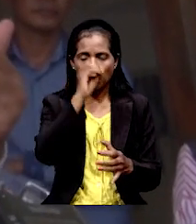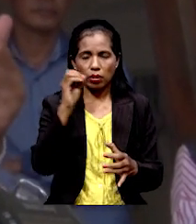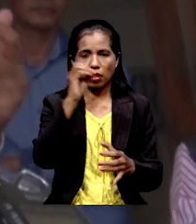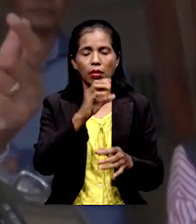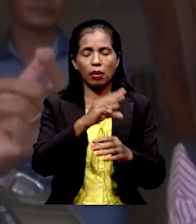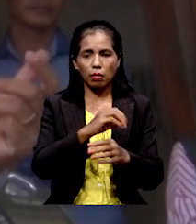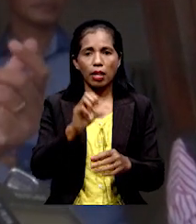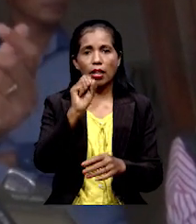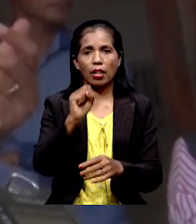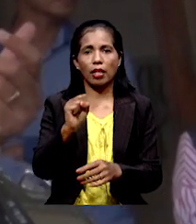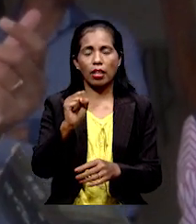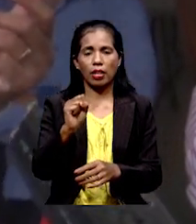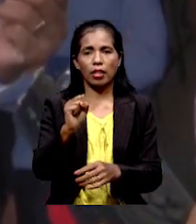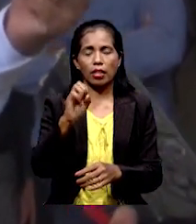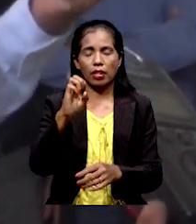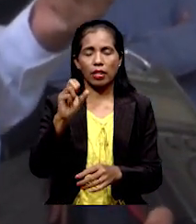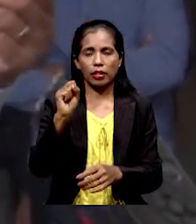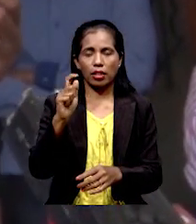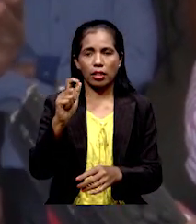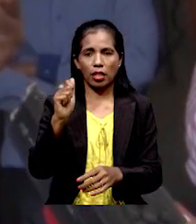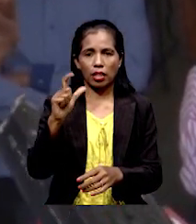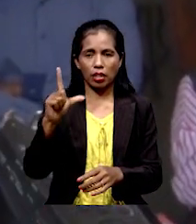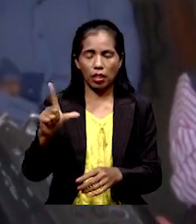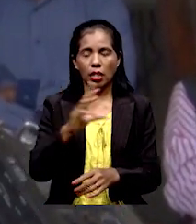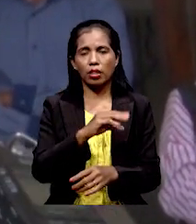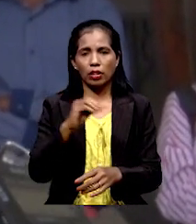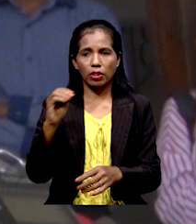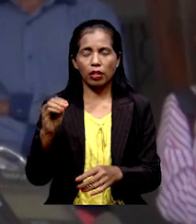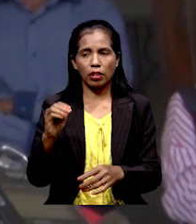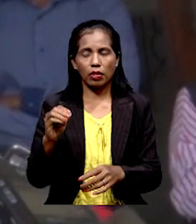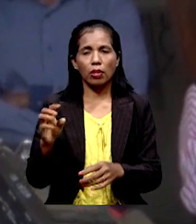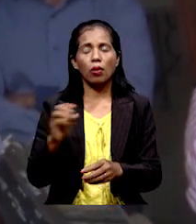estatal proses wira adu ida ba